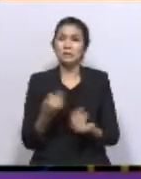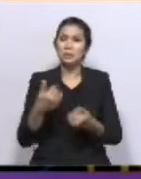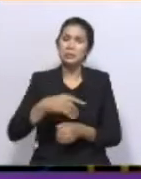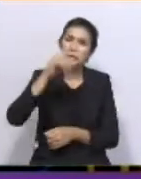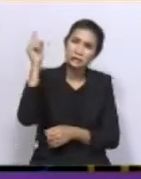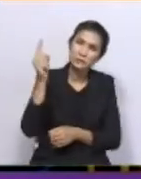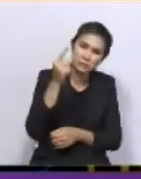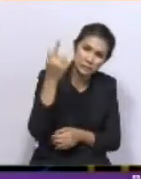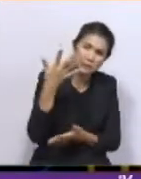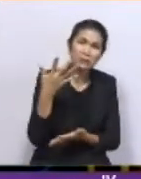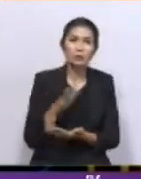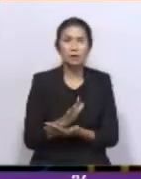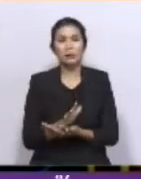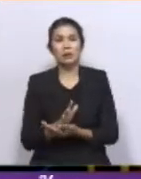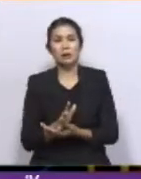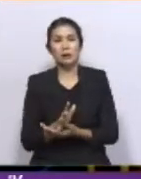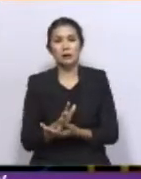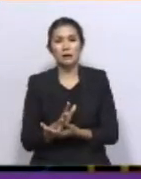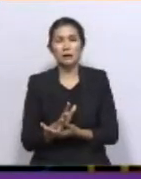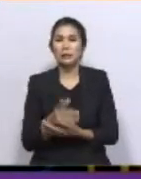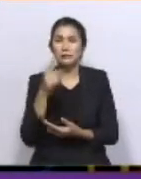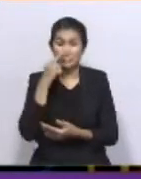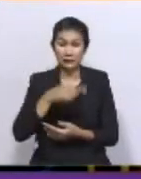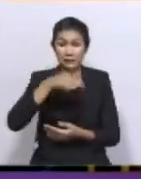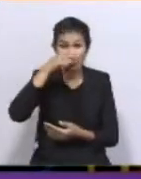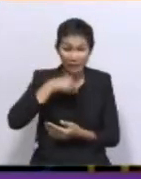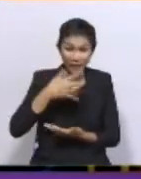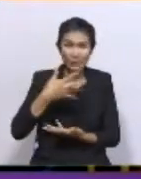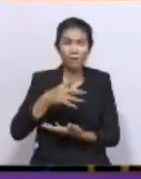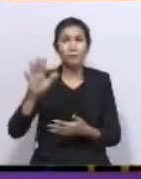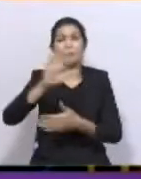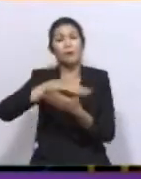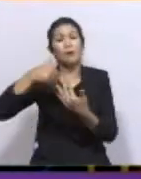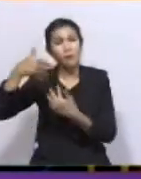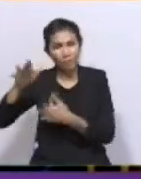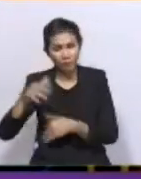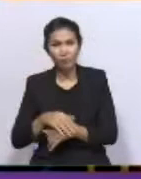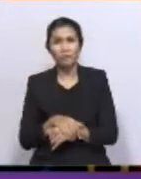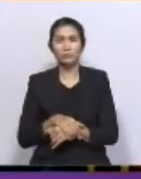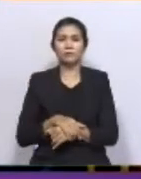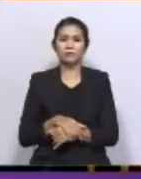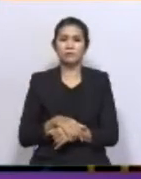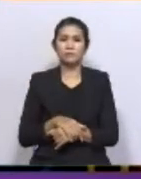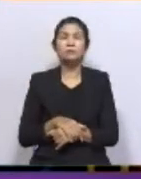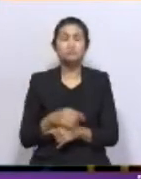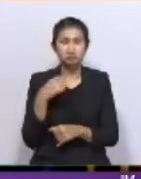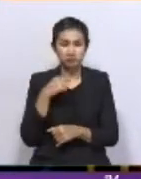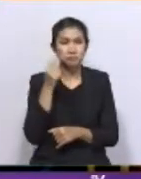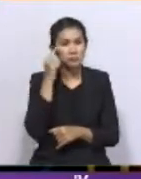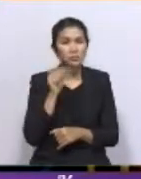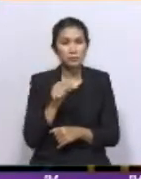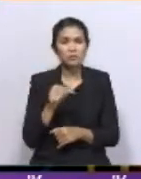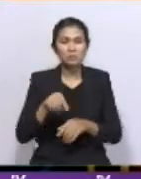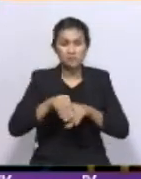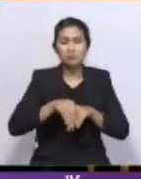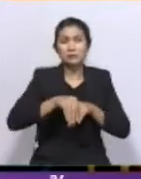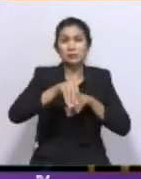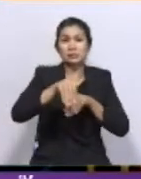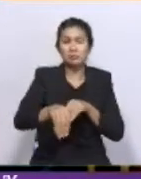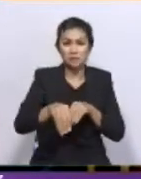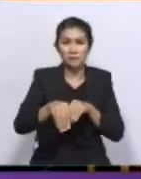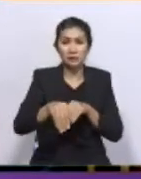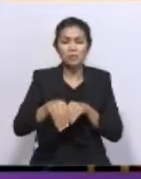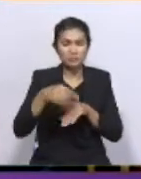ทั้งของจากนักท่องเที่ยวไทยและก็นักท่องเที่ยวต่างประเทศเนี่ยนะครับก็ถือว่าเป็นสาขาหนึ่ง